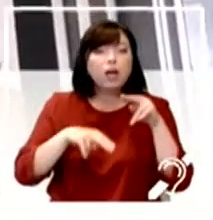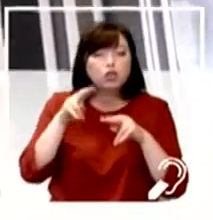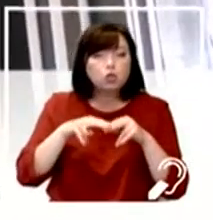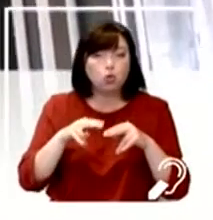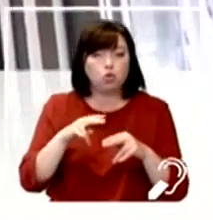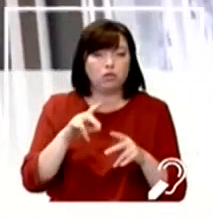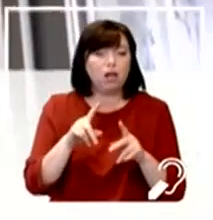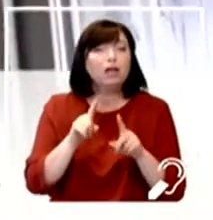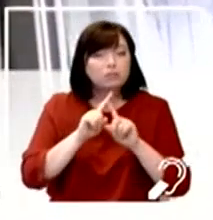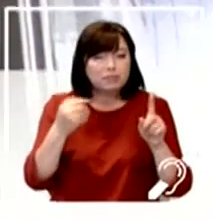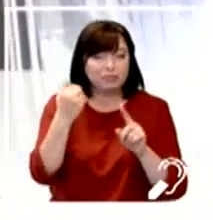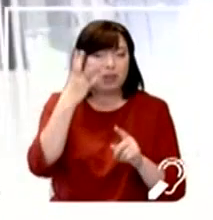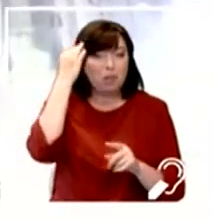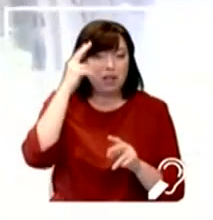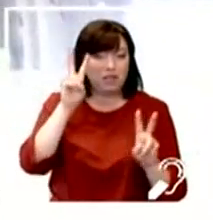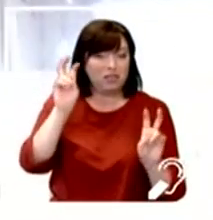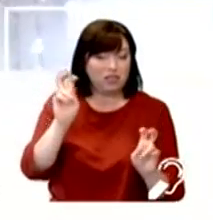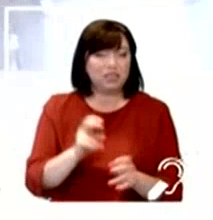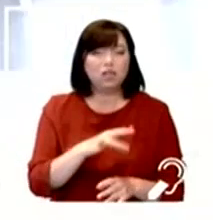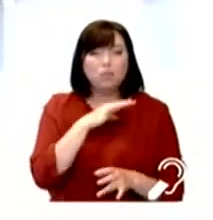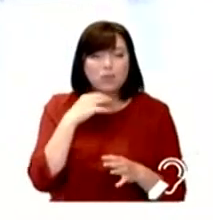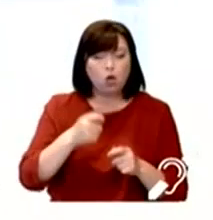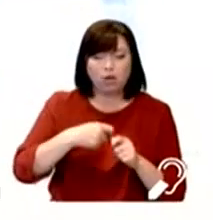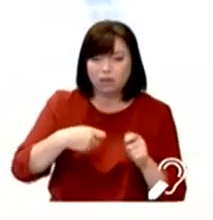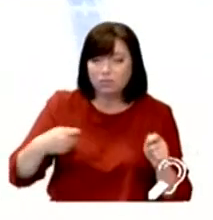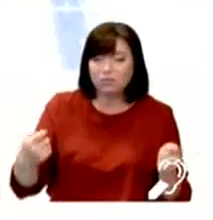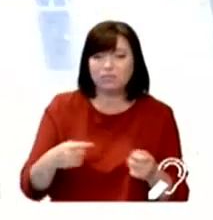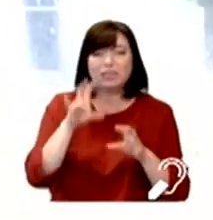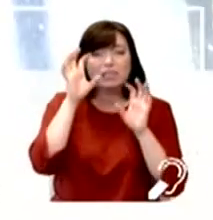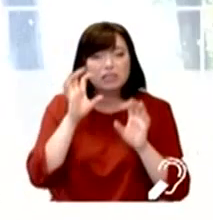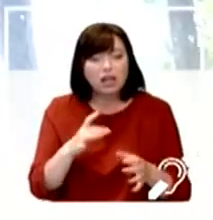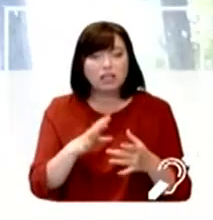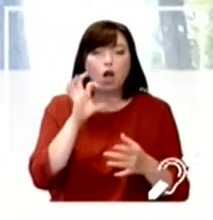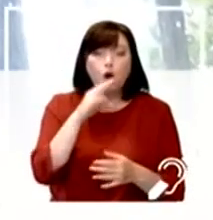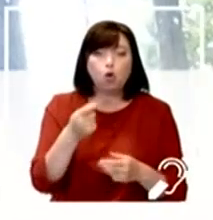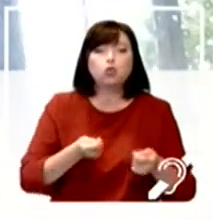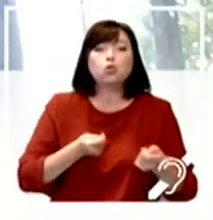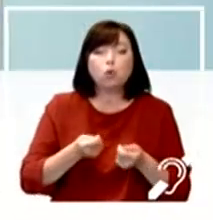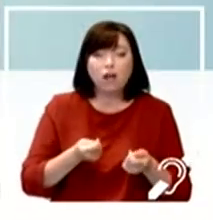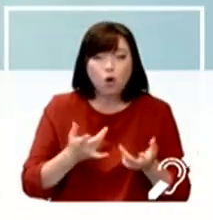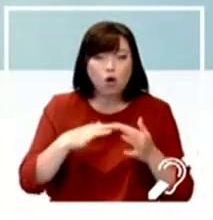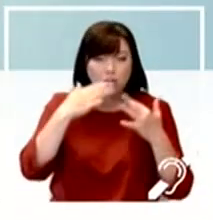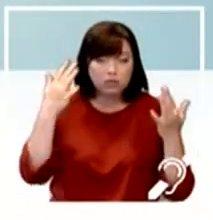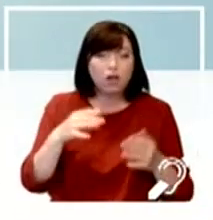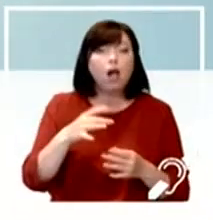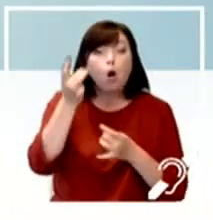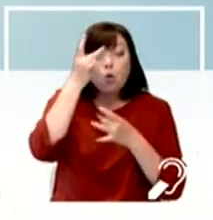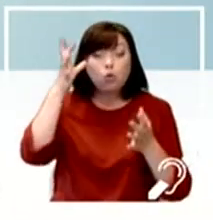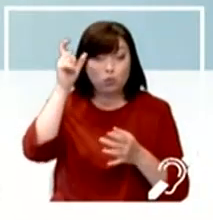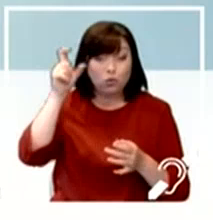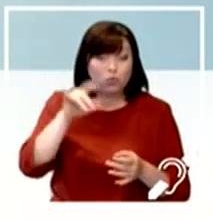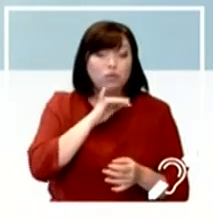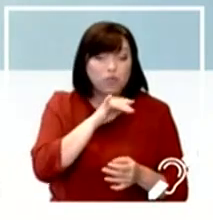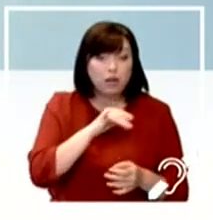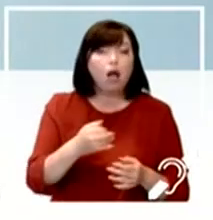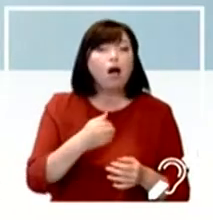într-un autentic stil moldovenesc. După mai multe tergiversări de ordin legislativ din partea autorităților, oamenii de cultură așteaptă ca ea